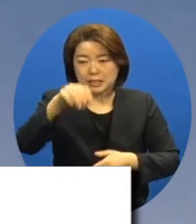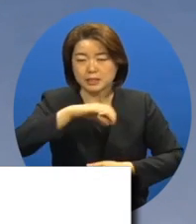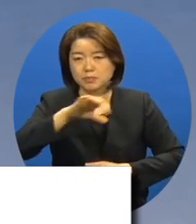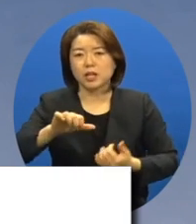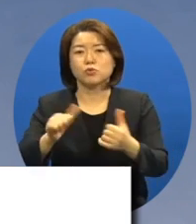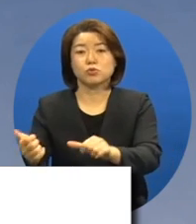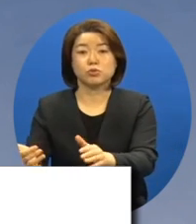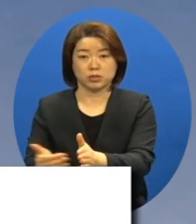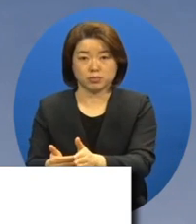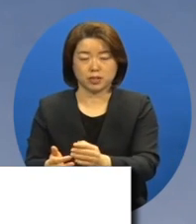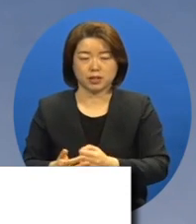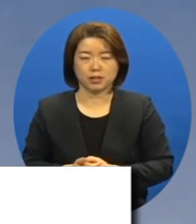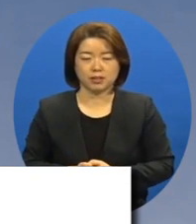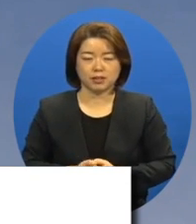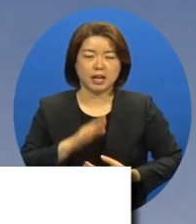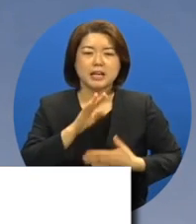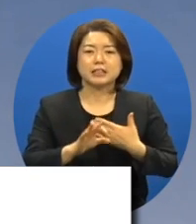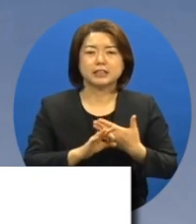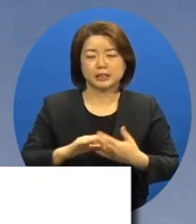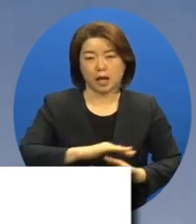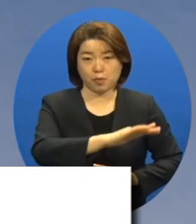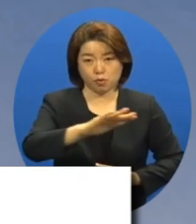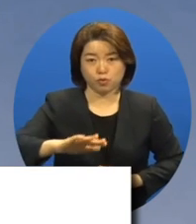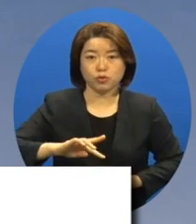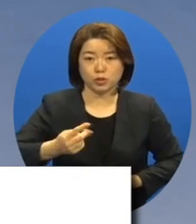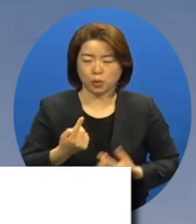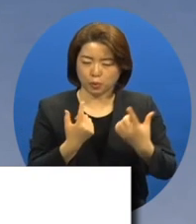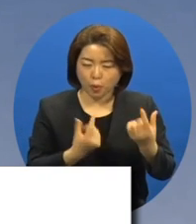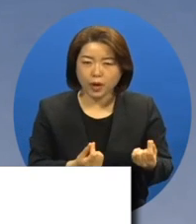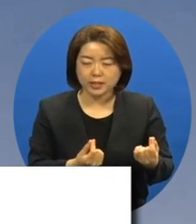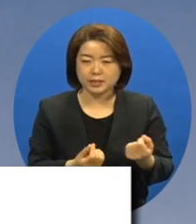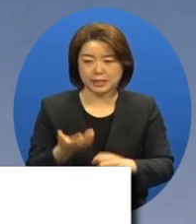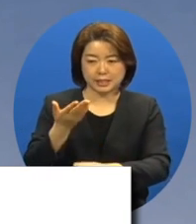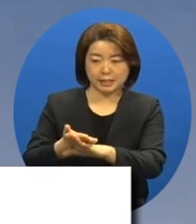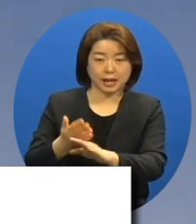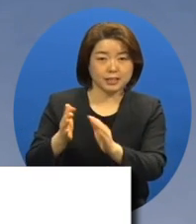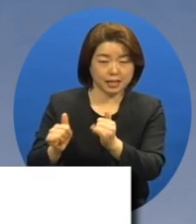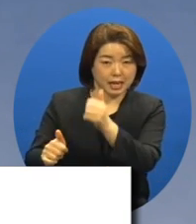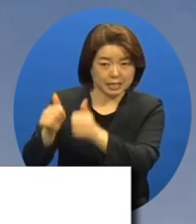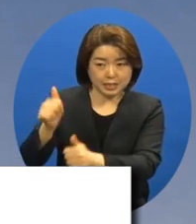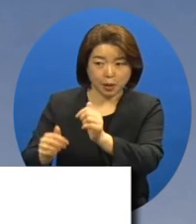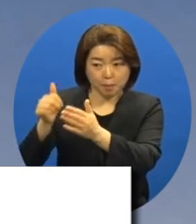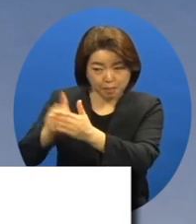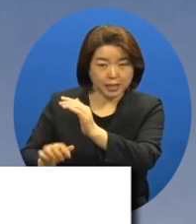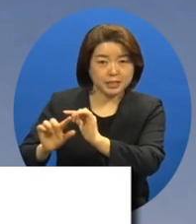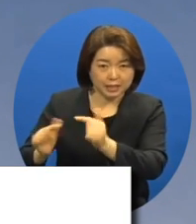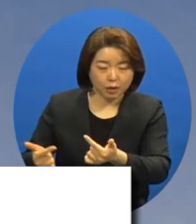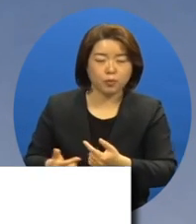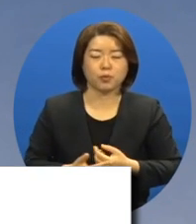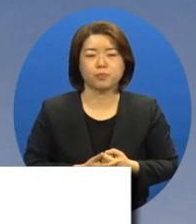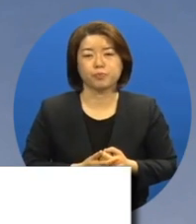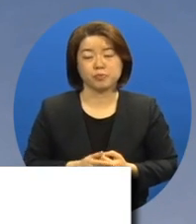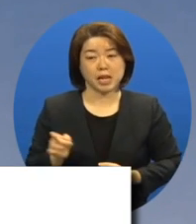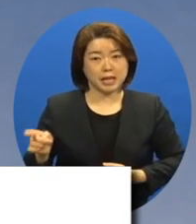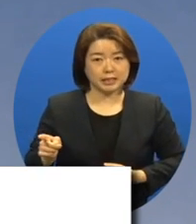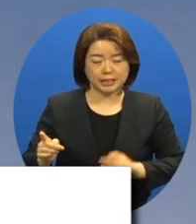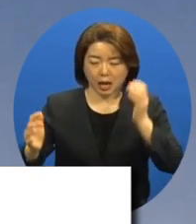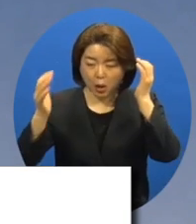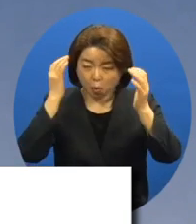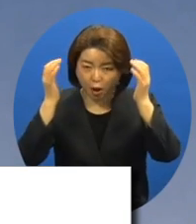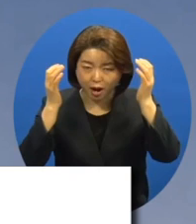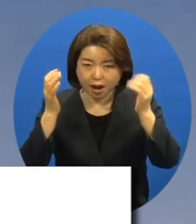우리도 다른 사람이 시험 들지 않고 그가 환란